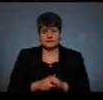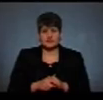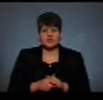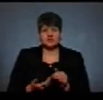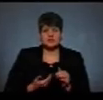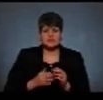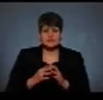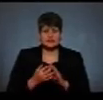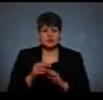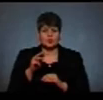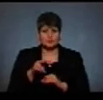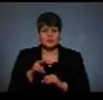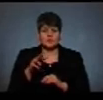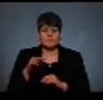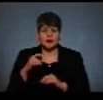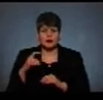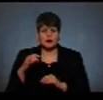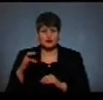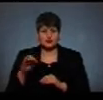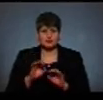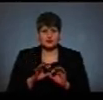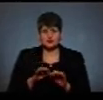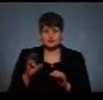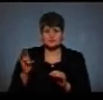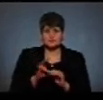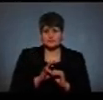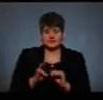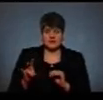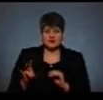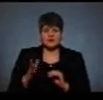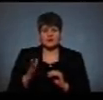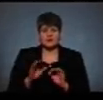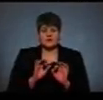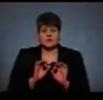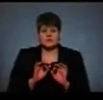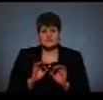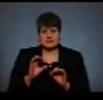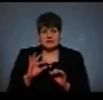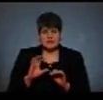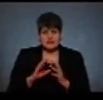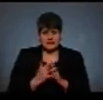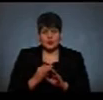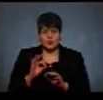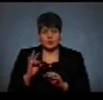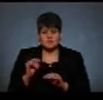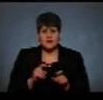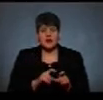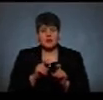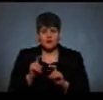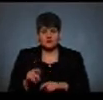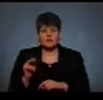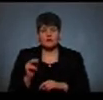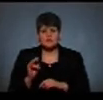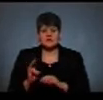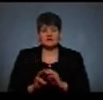Жителька села Людмила Михальчук розповіла, що отець Олег, настоятель храму Спіння Пресвятої Богородиці села Онишківці, переходити до